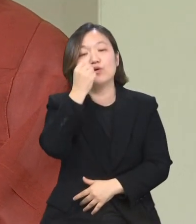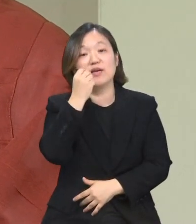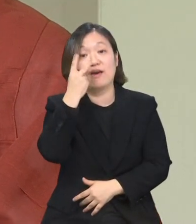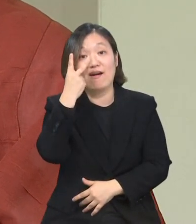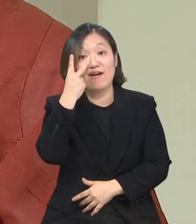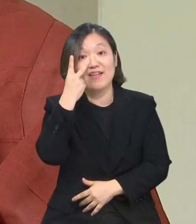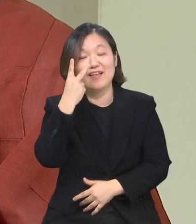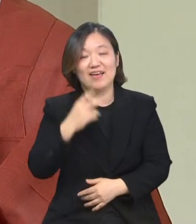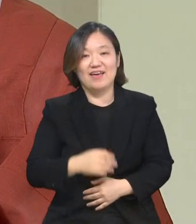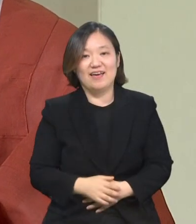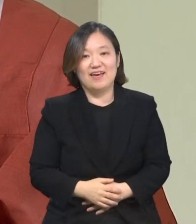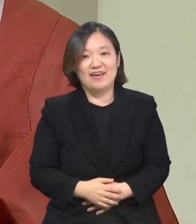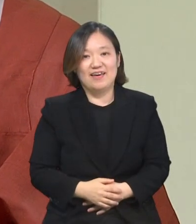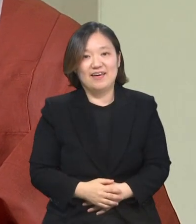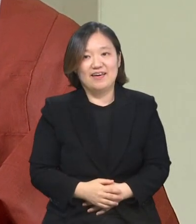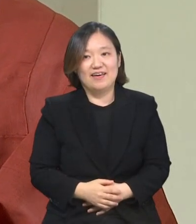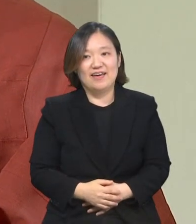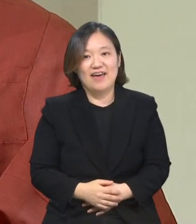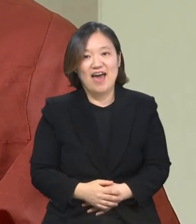깼는데